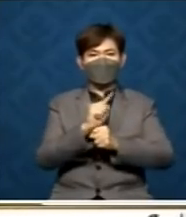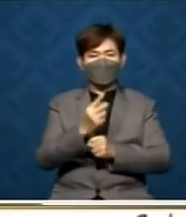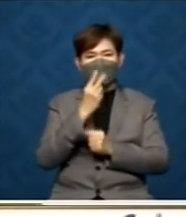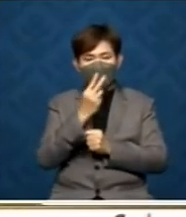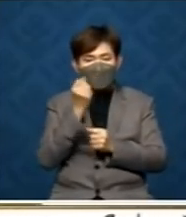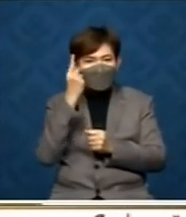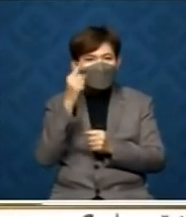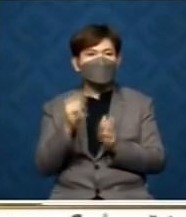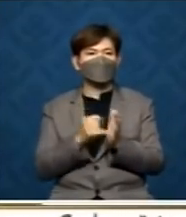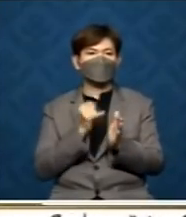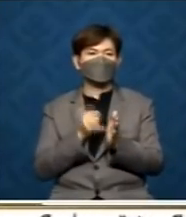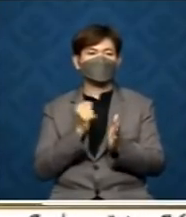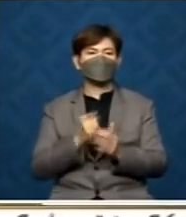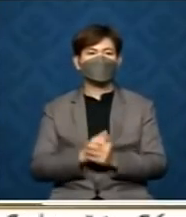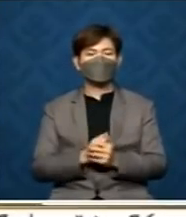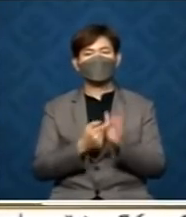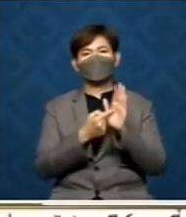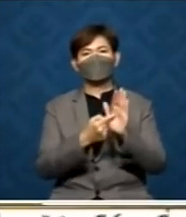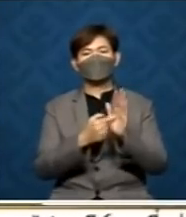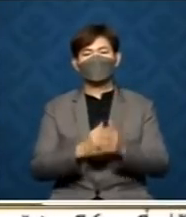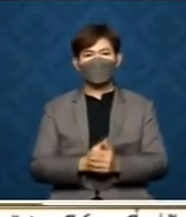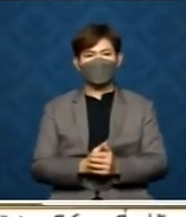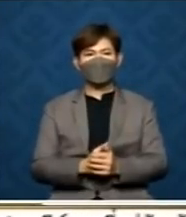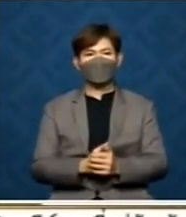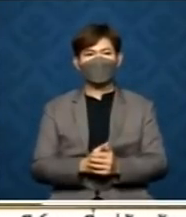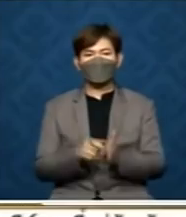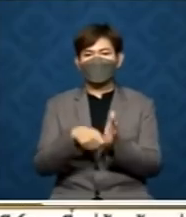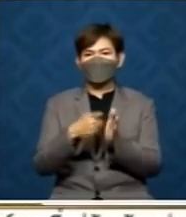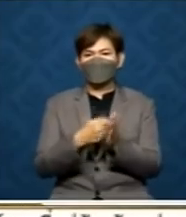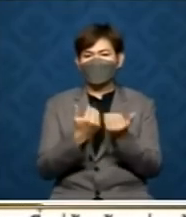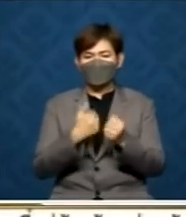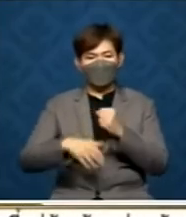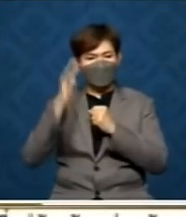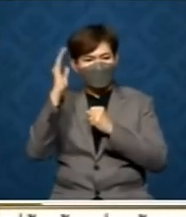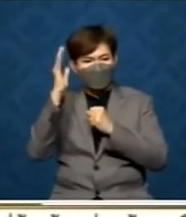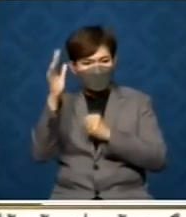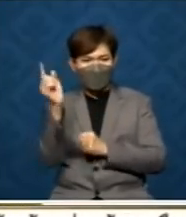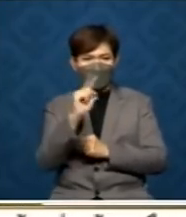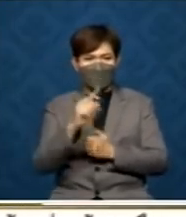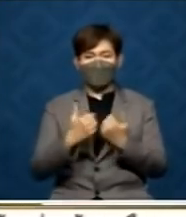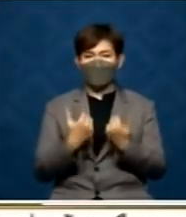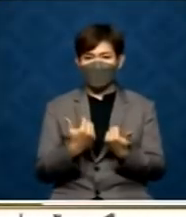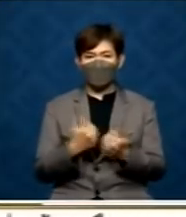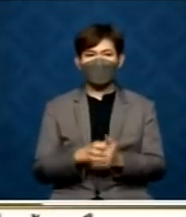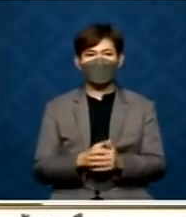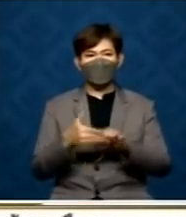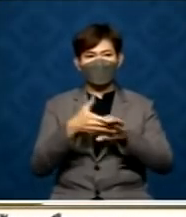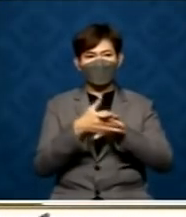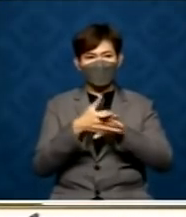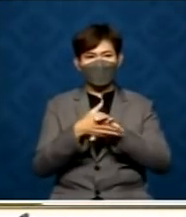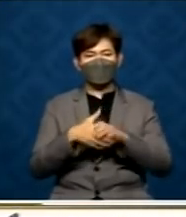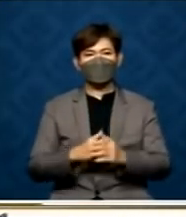ตามจะได้เข้าใจได้ง่ายขึ้นอย่างต่อไปนี้ครับซึ่งเหตุของการจะต้องมีการอธิบายในวันนี้เนี่ยก็สไลด์นะ